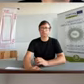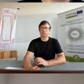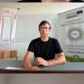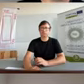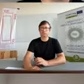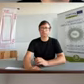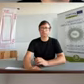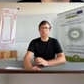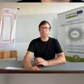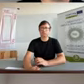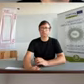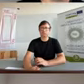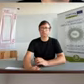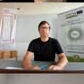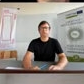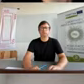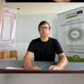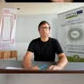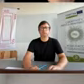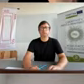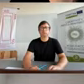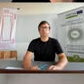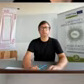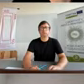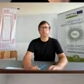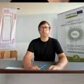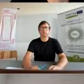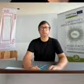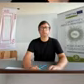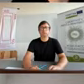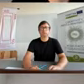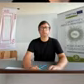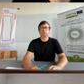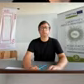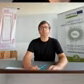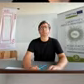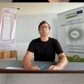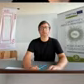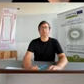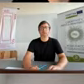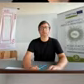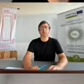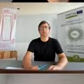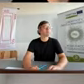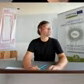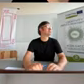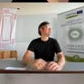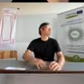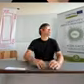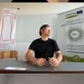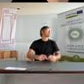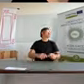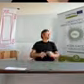mehr 3D gedruckt herstellen, drei Varianten parallel konstruieren, lassen diese drei Teile bei uns